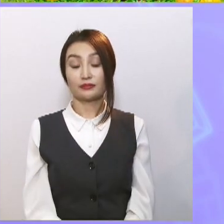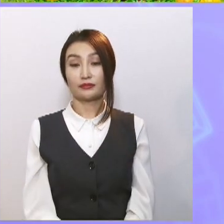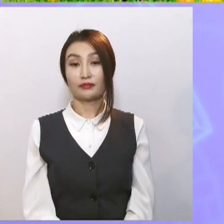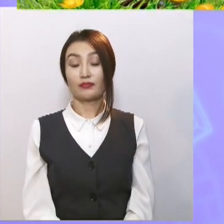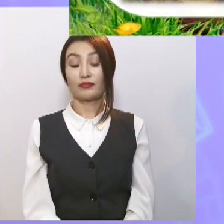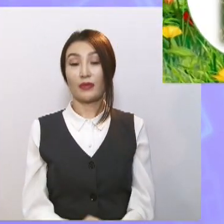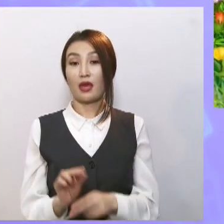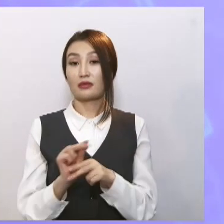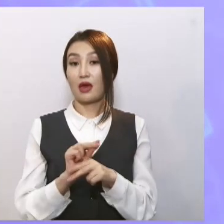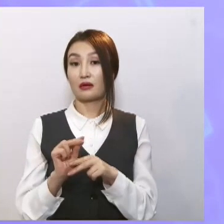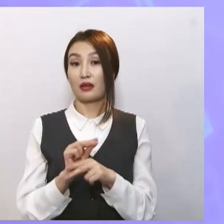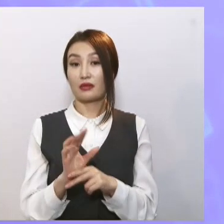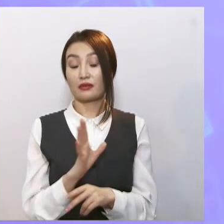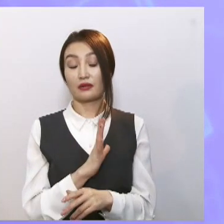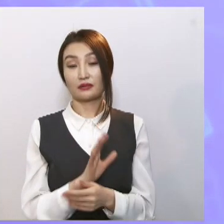Дарыландык.